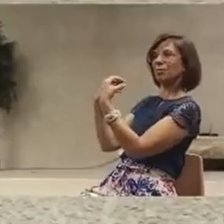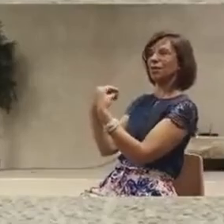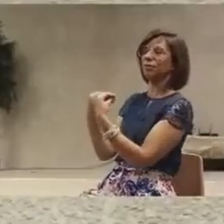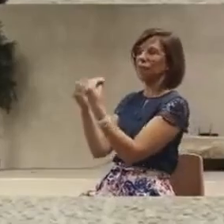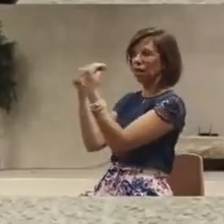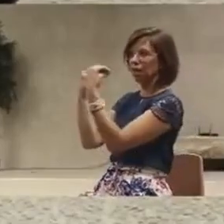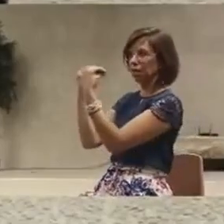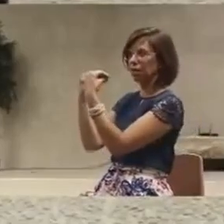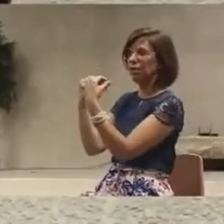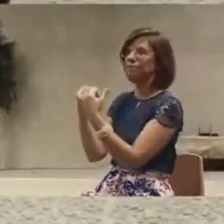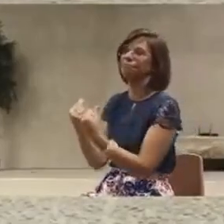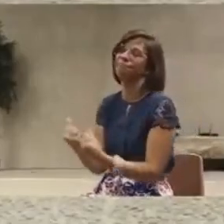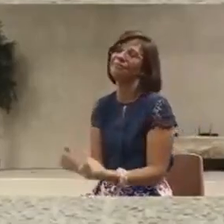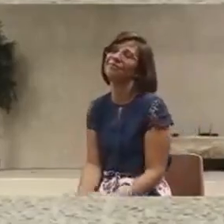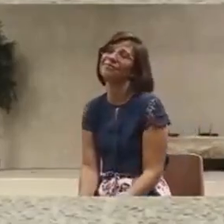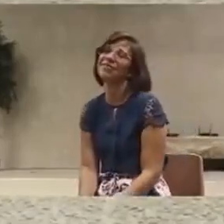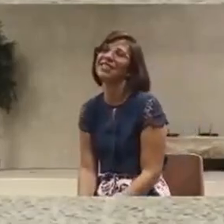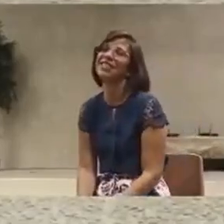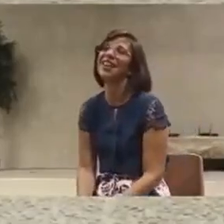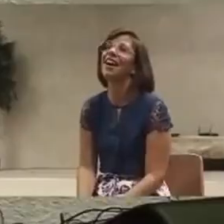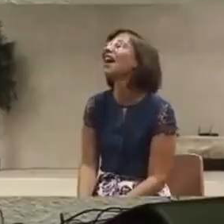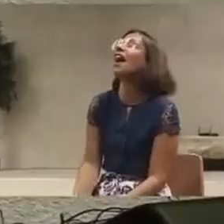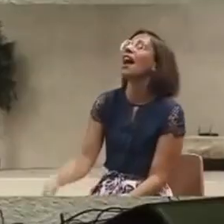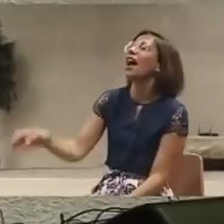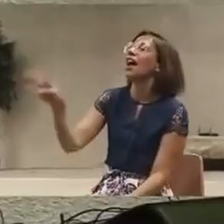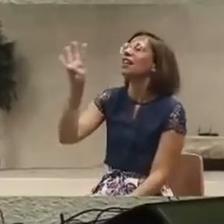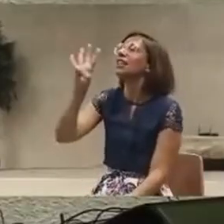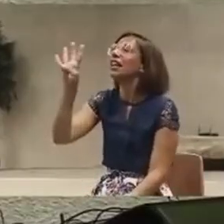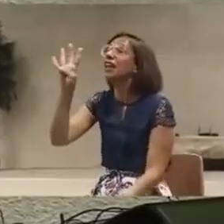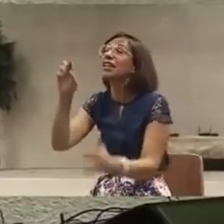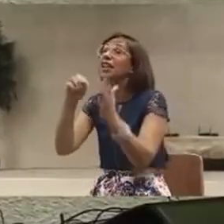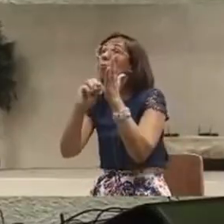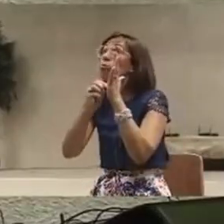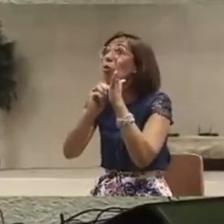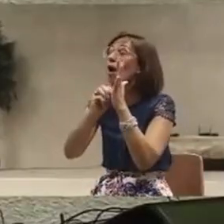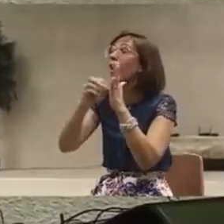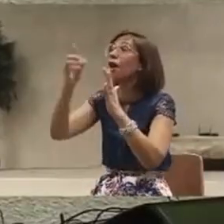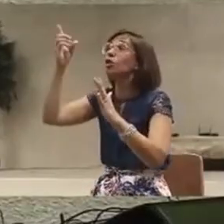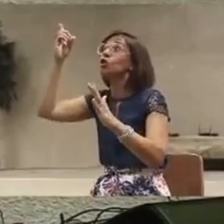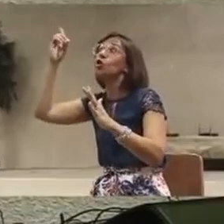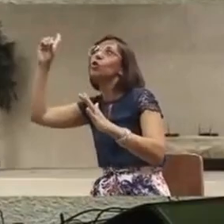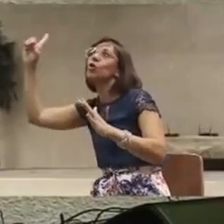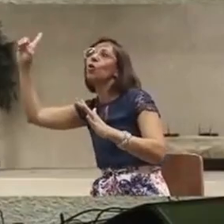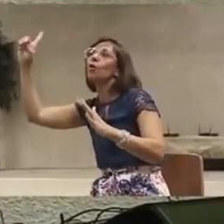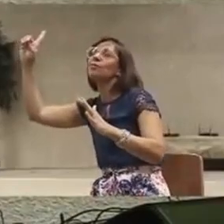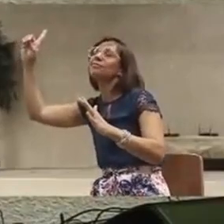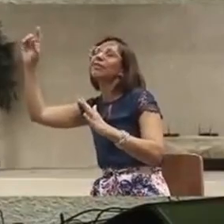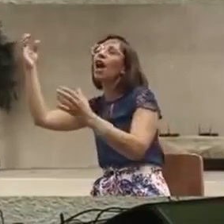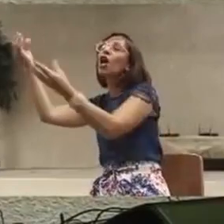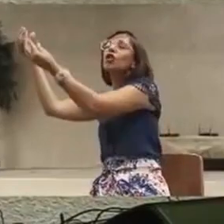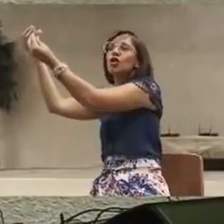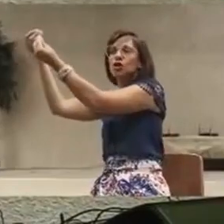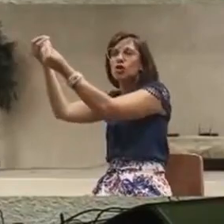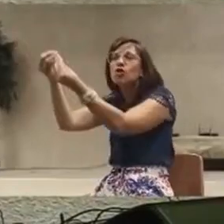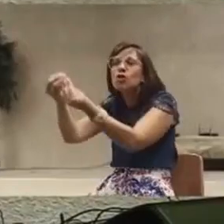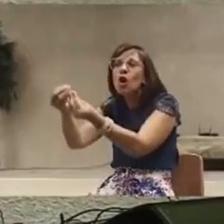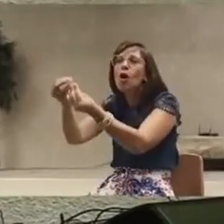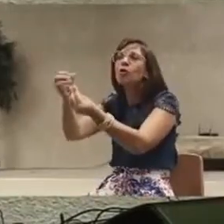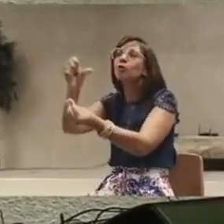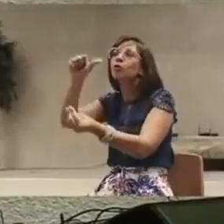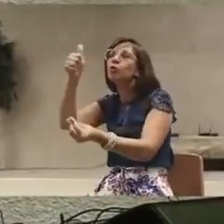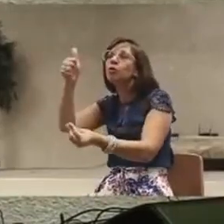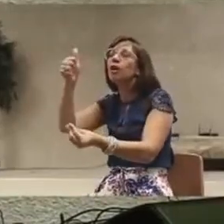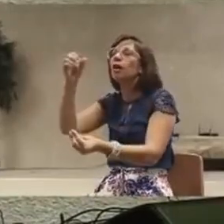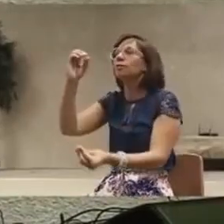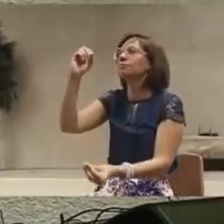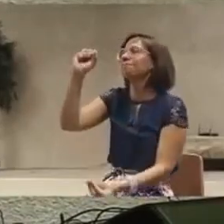Dieu a prévu une issue de secours. Amen. Verset 13. Bien que l'apôtre